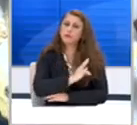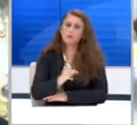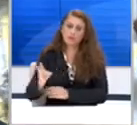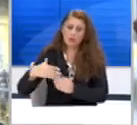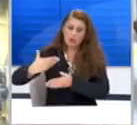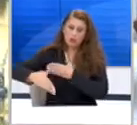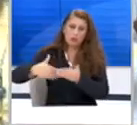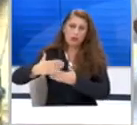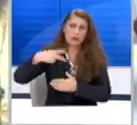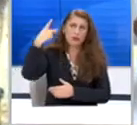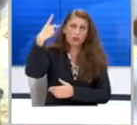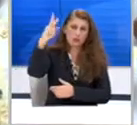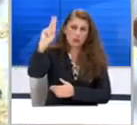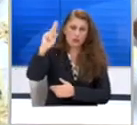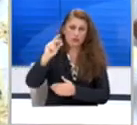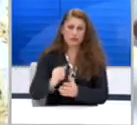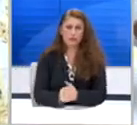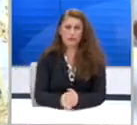ευλόγησον την